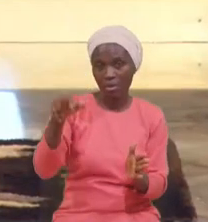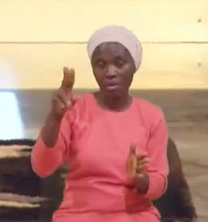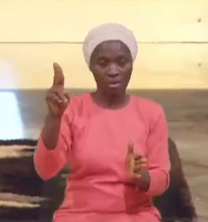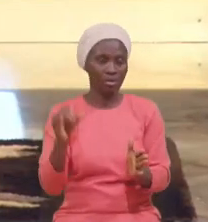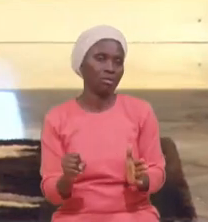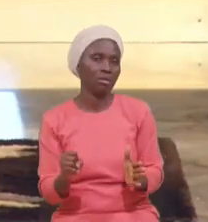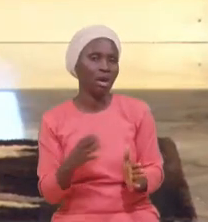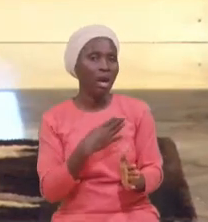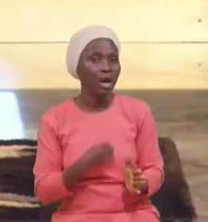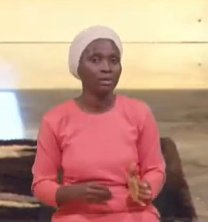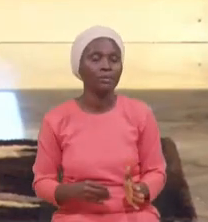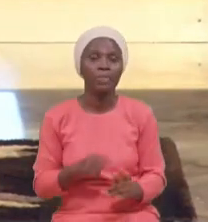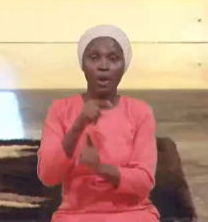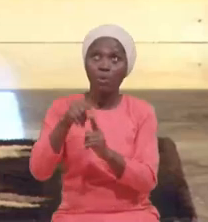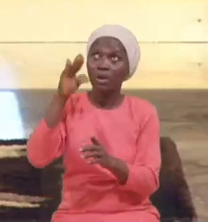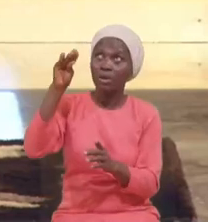lorsqu'il a ressuscité,